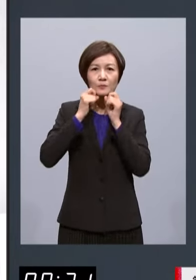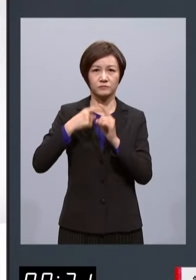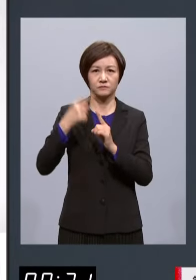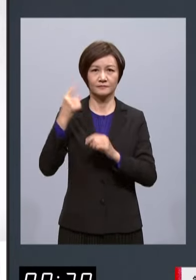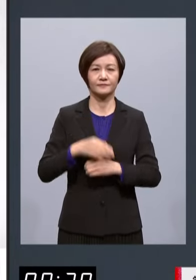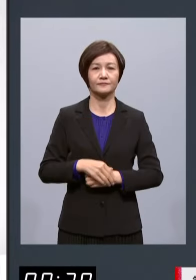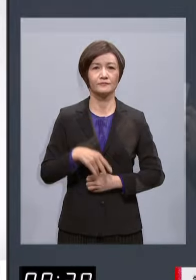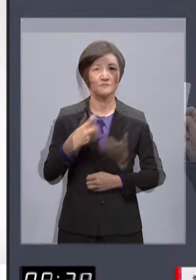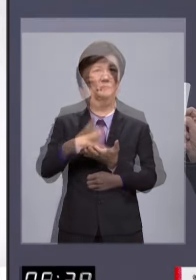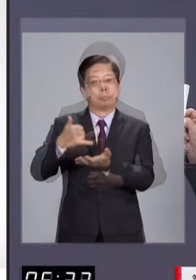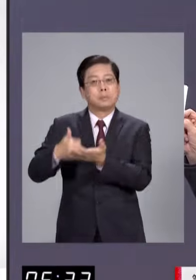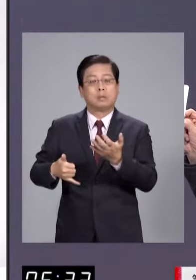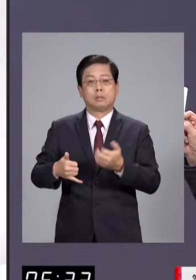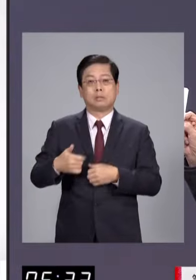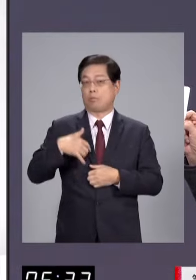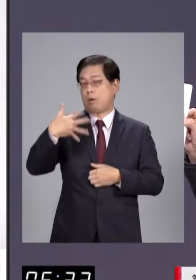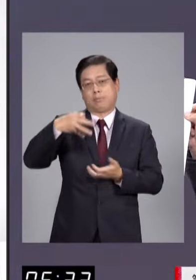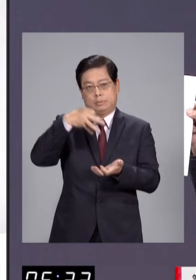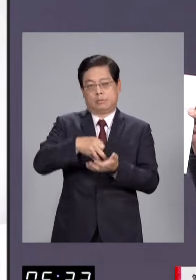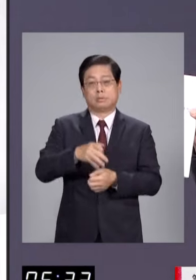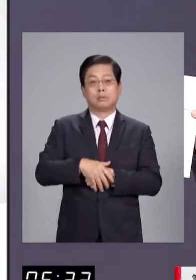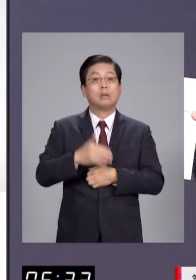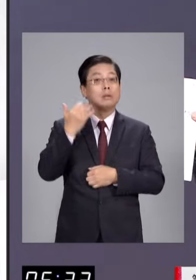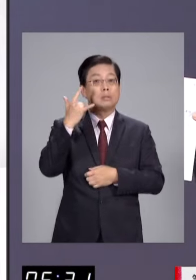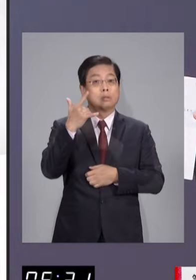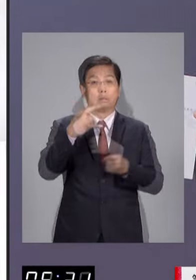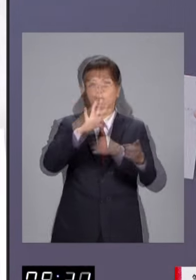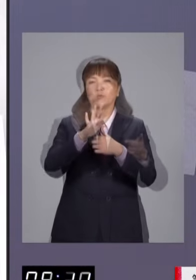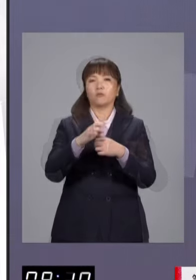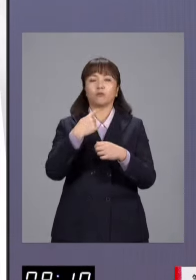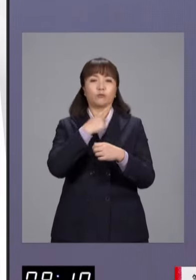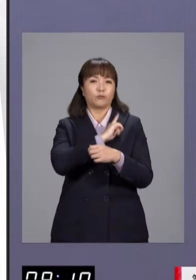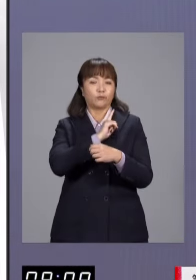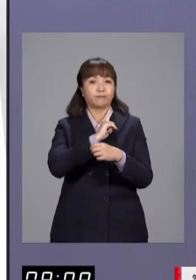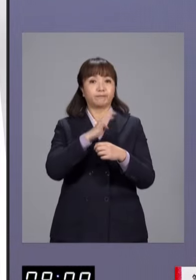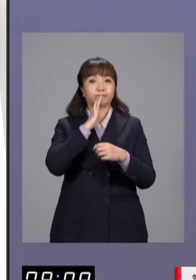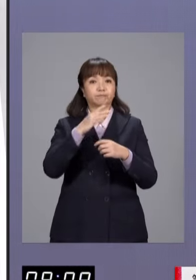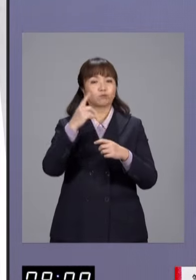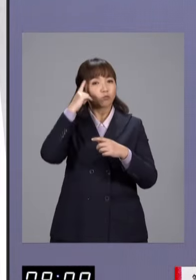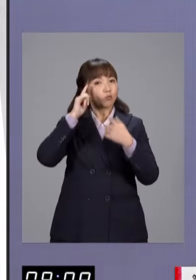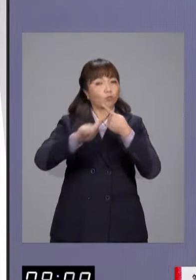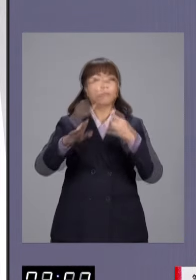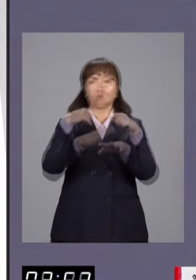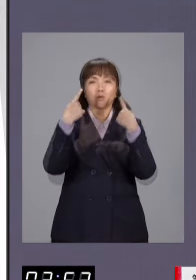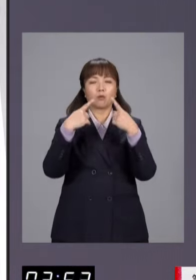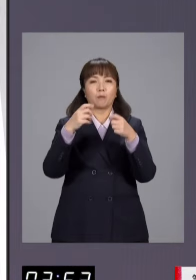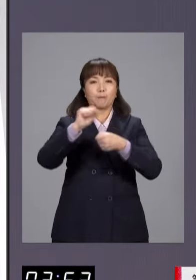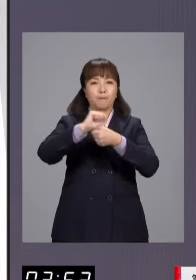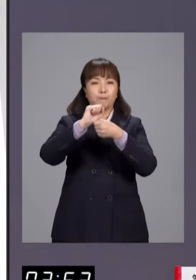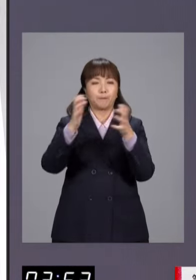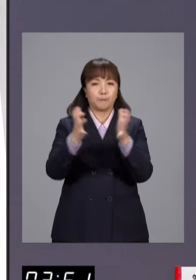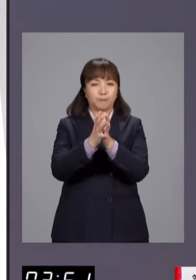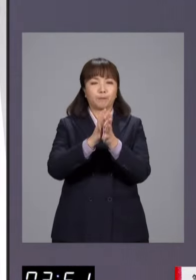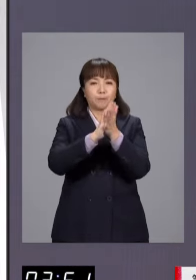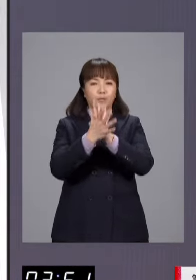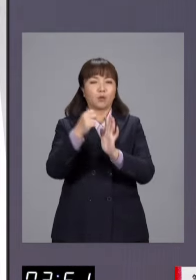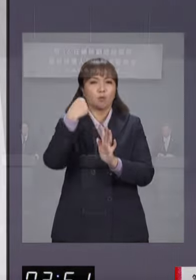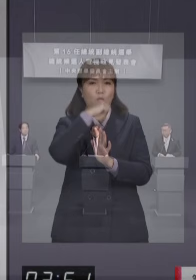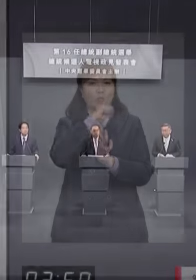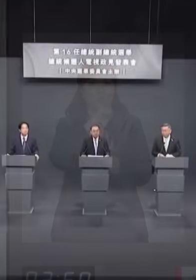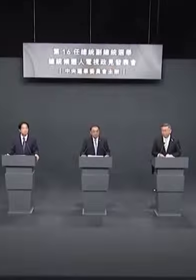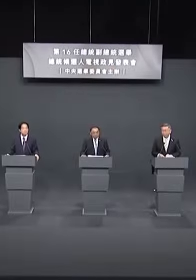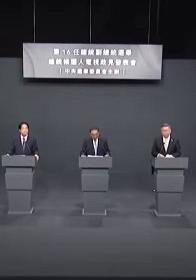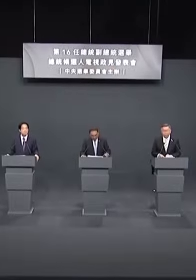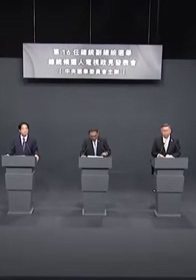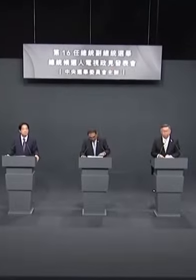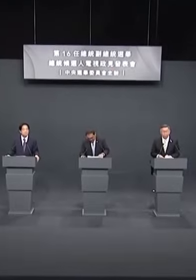表会及1场副总统候选人电视政见发表会，除了在全国性无线电视台播出